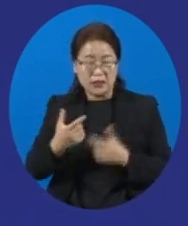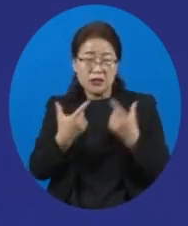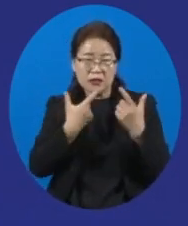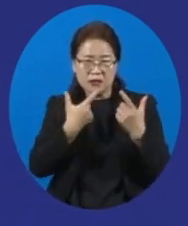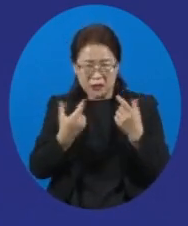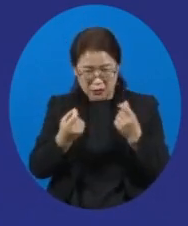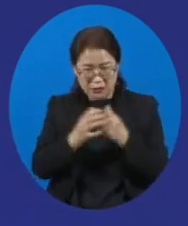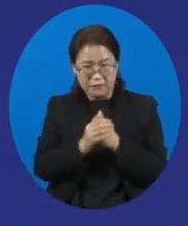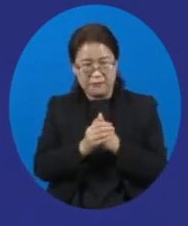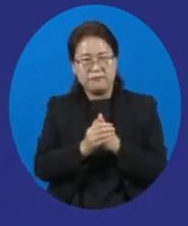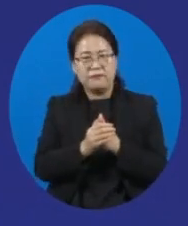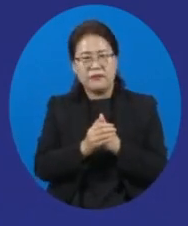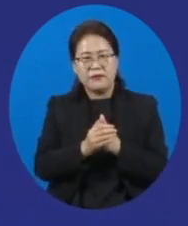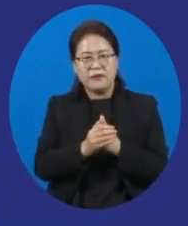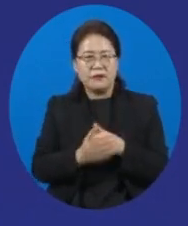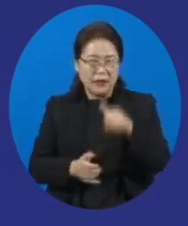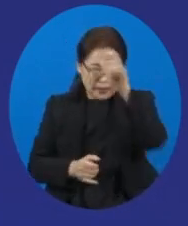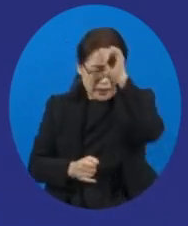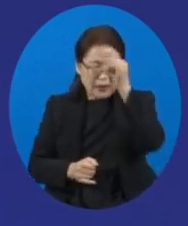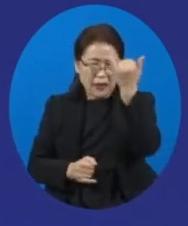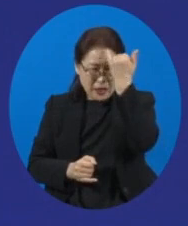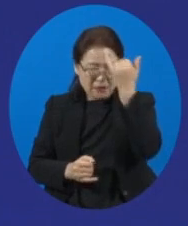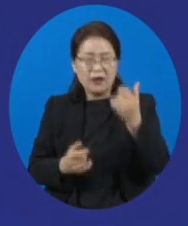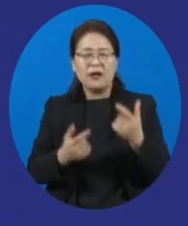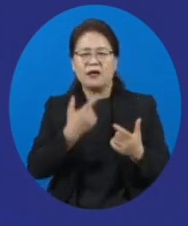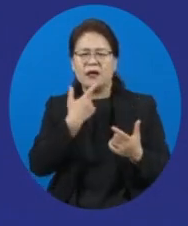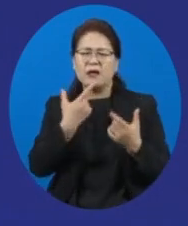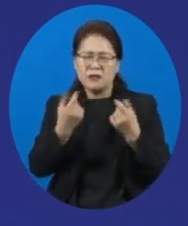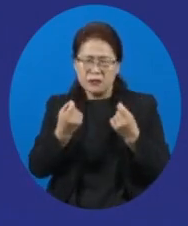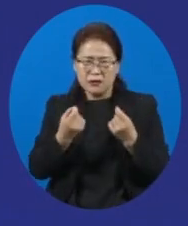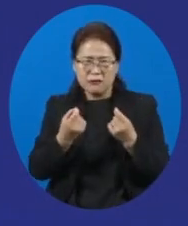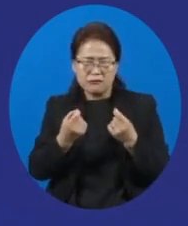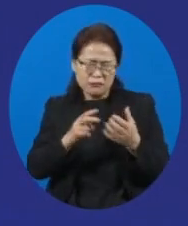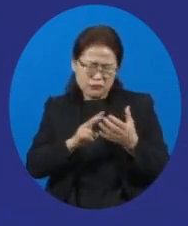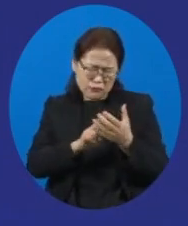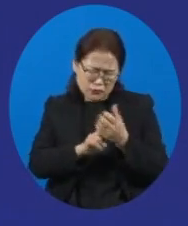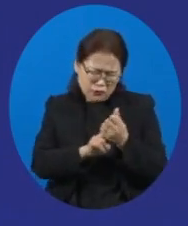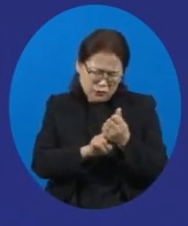그리고 아담과 하와처럼 우리는 숨으려고 합니다.